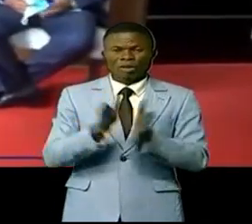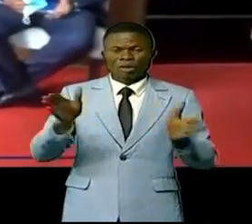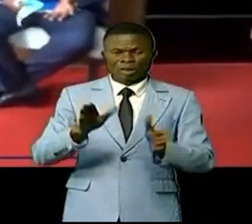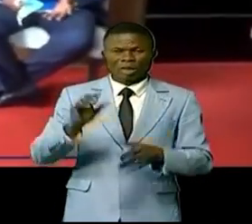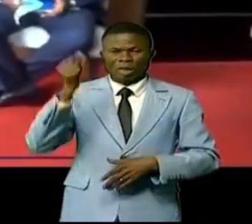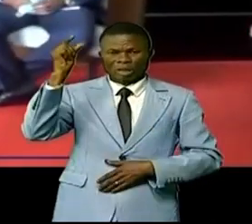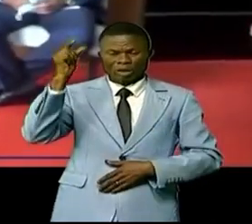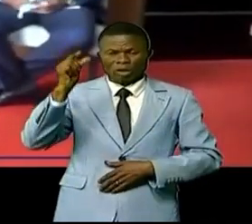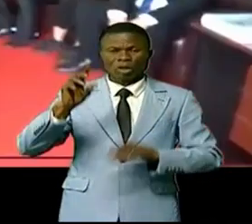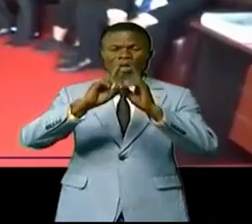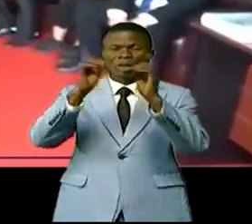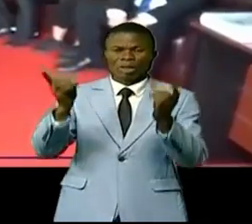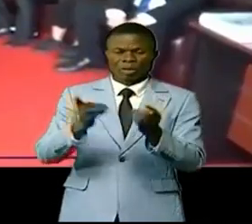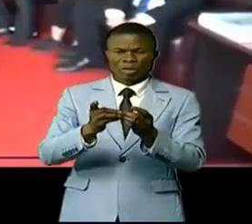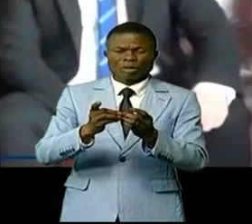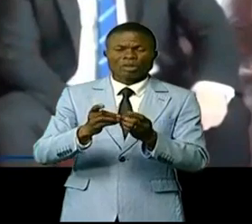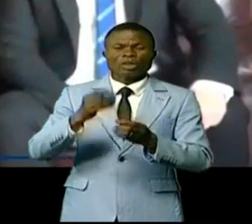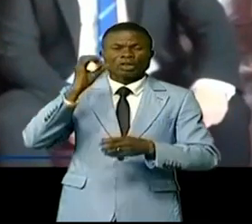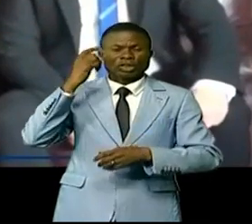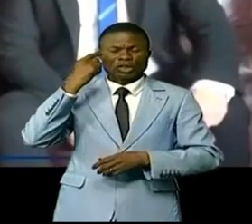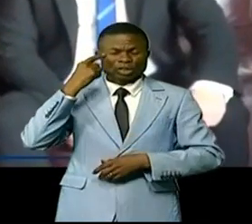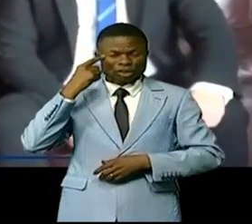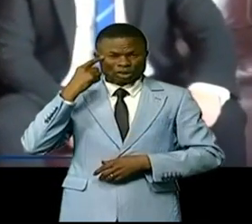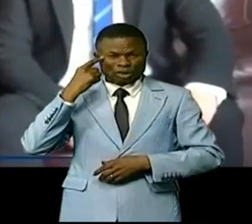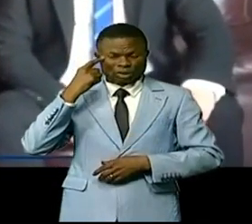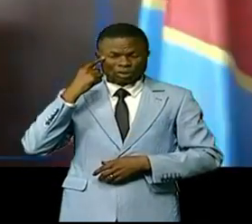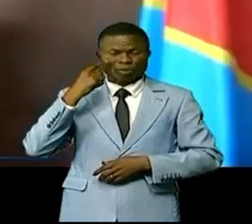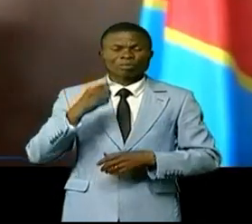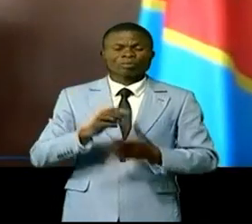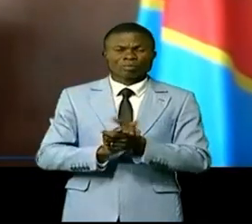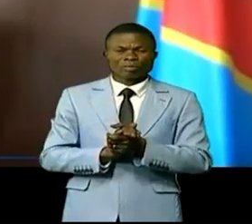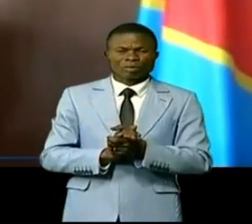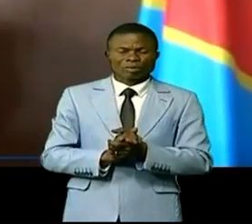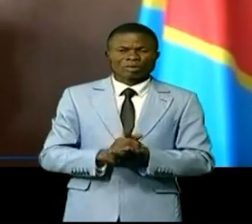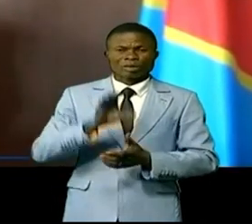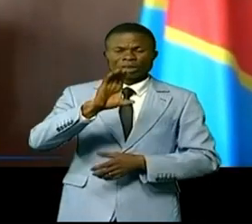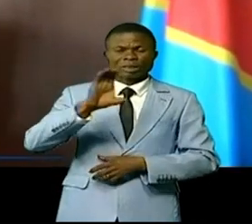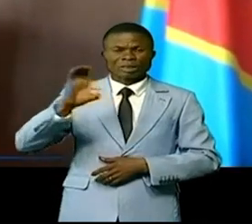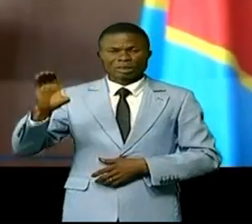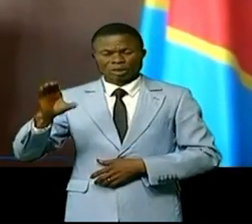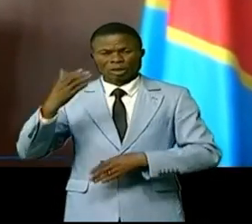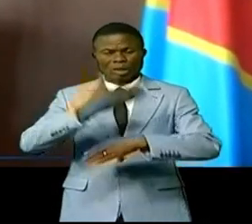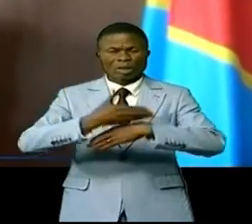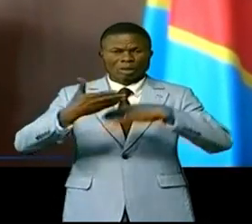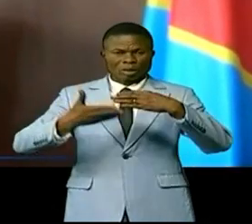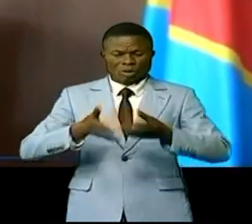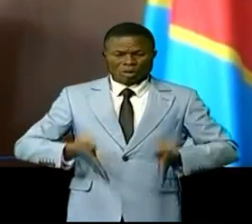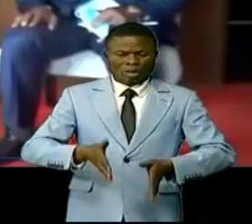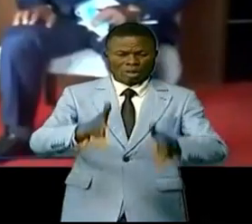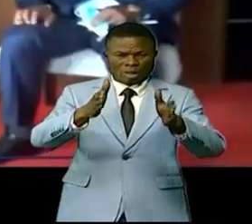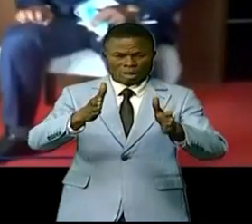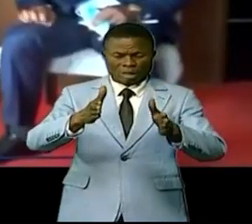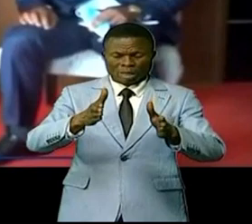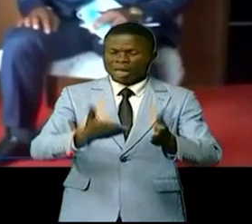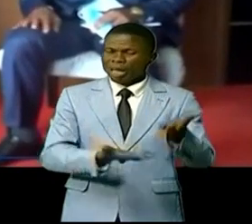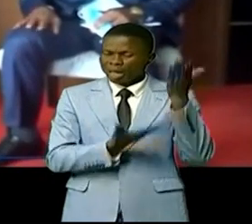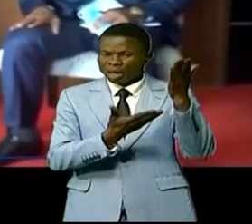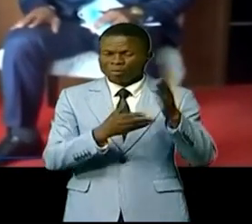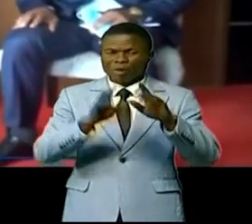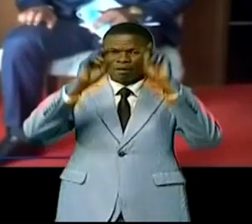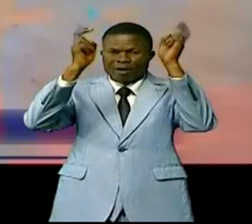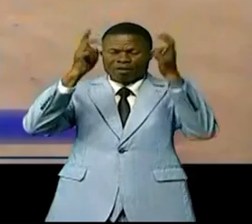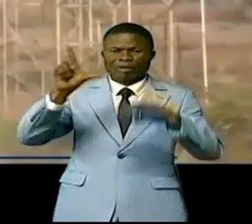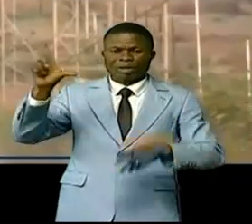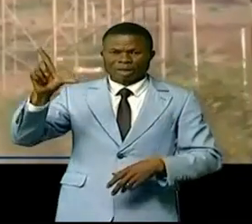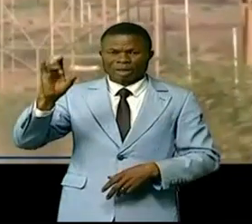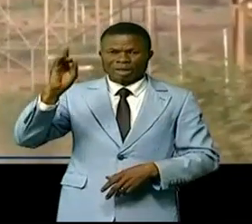et la délégation de l'entreprise chinoise de génie civil, CCECC, la construction d'une route de contournement dans la ville de Likasi.